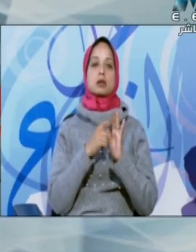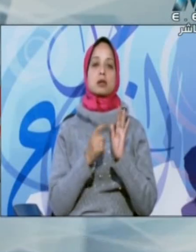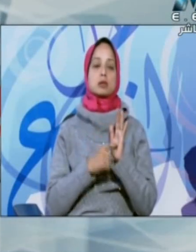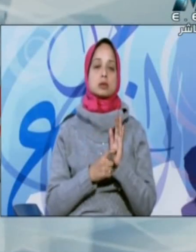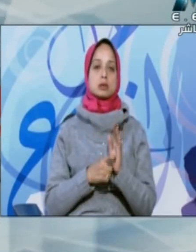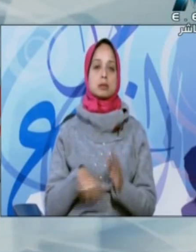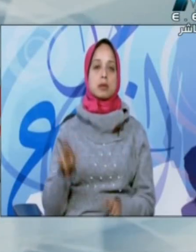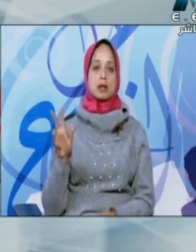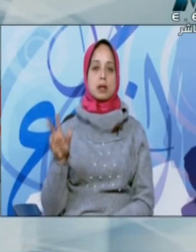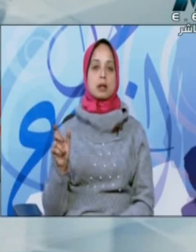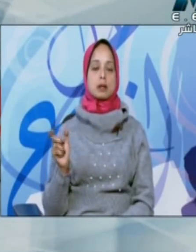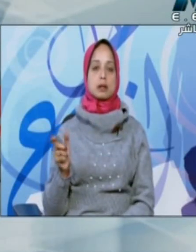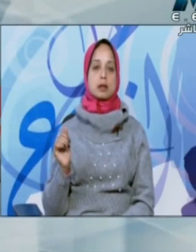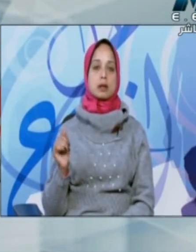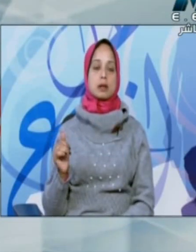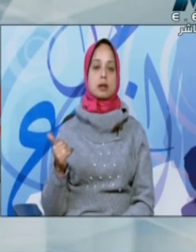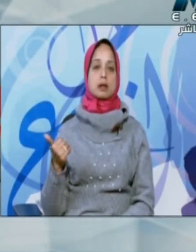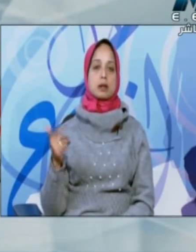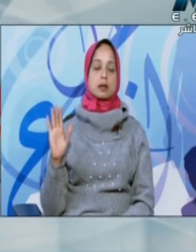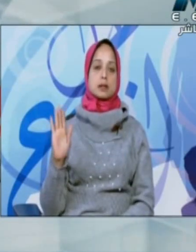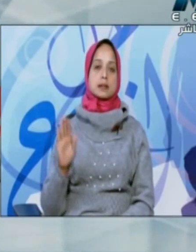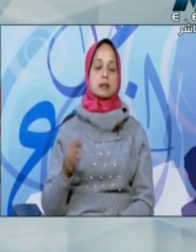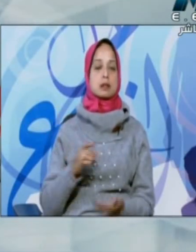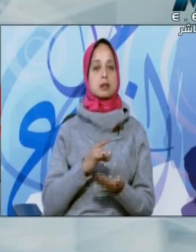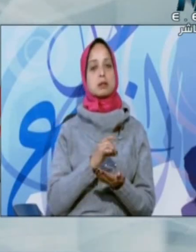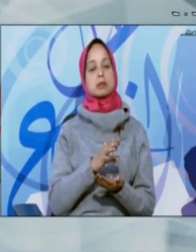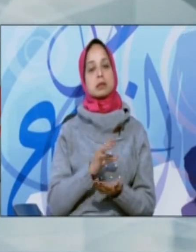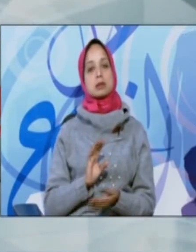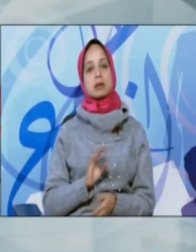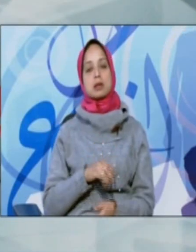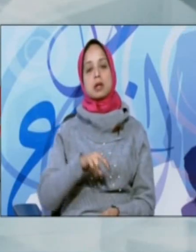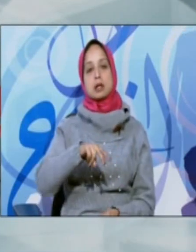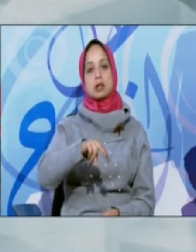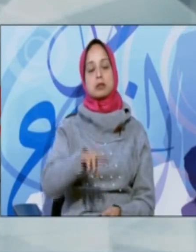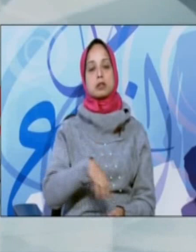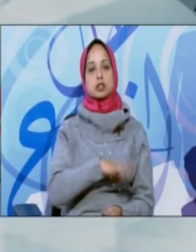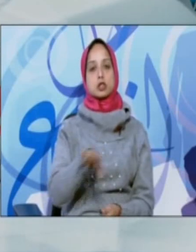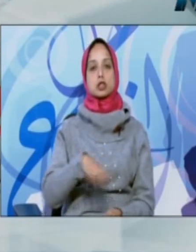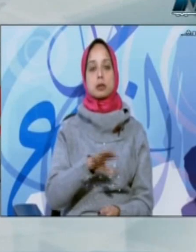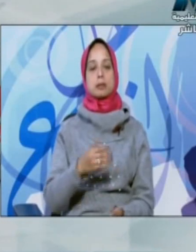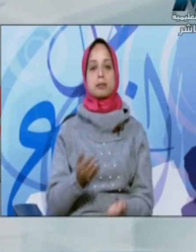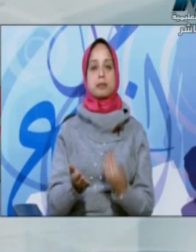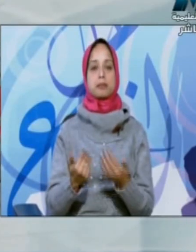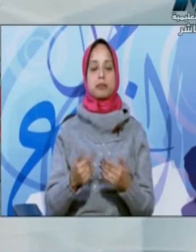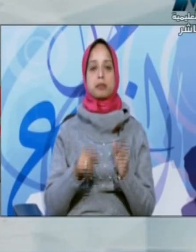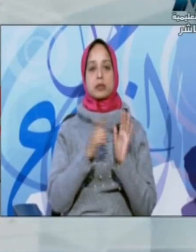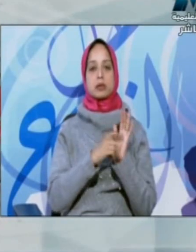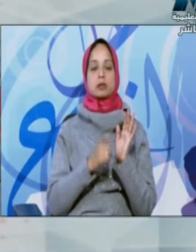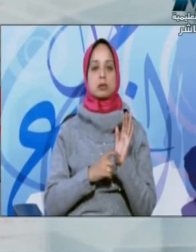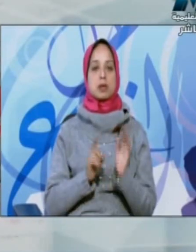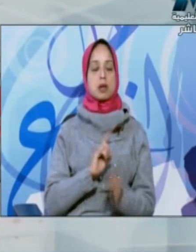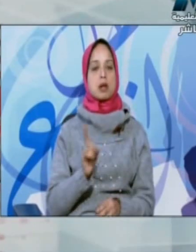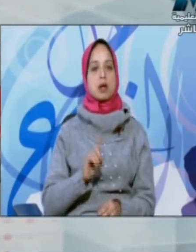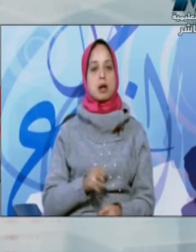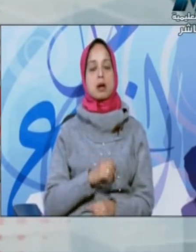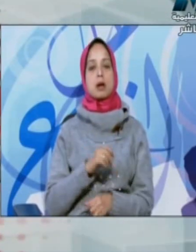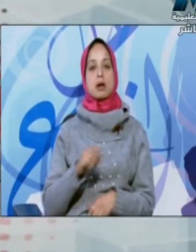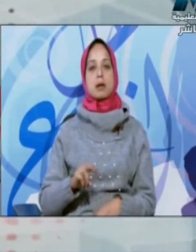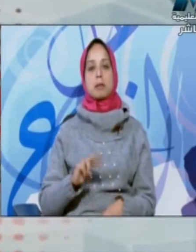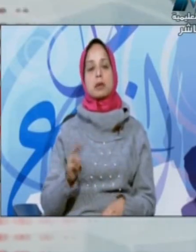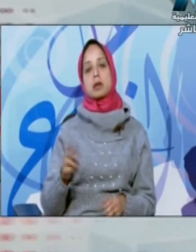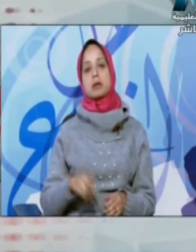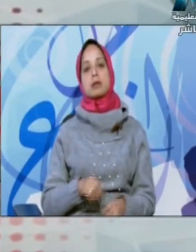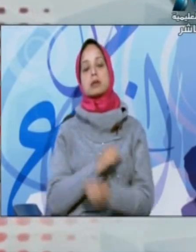هيمشي، حكومات الاقليه ترجع تعطل الدستور، الشعب هينشغل المطالبه بالدستور بدل المطالبه بالاستقلال. شايف